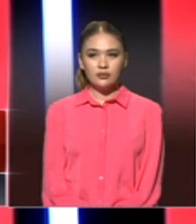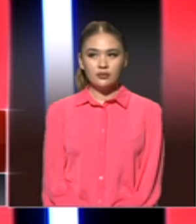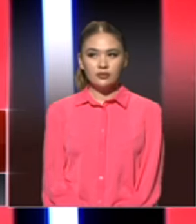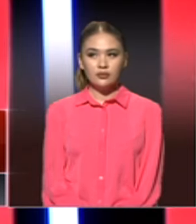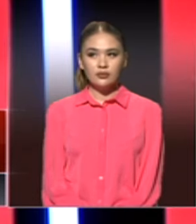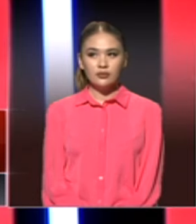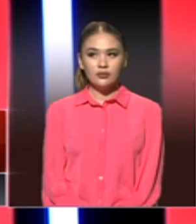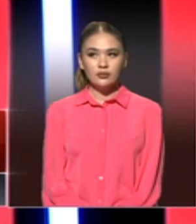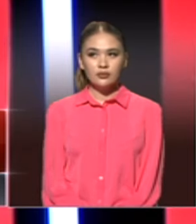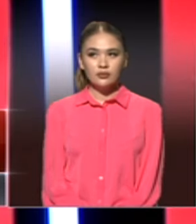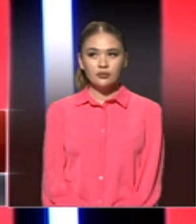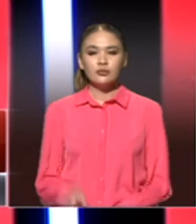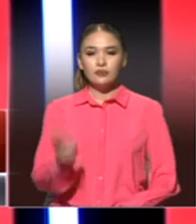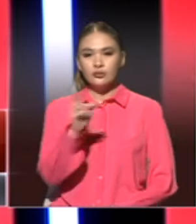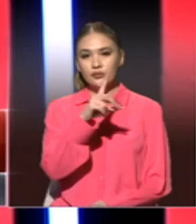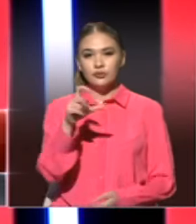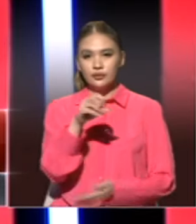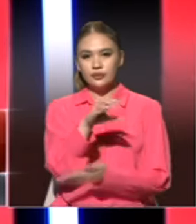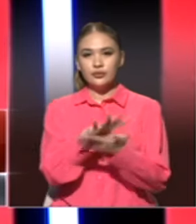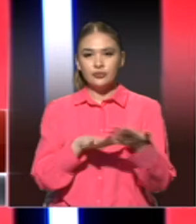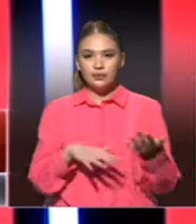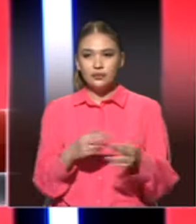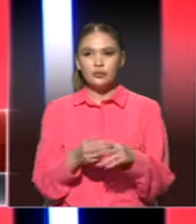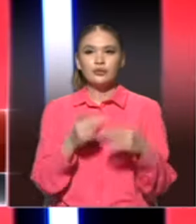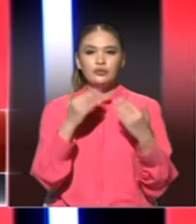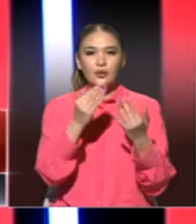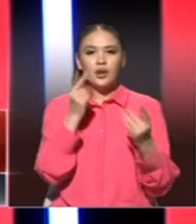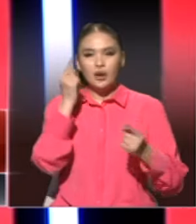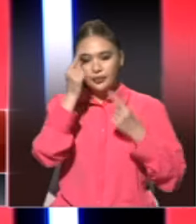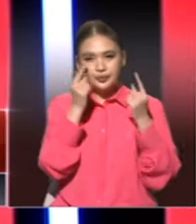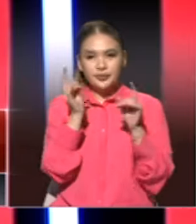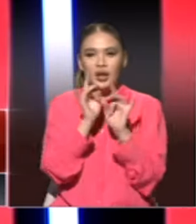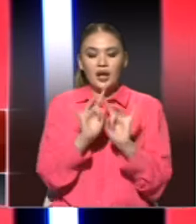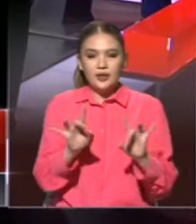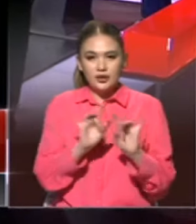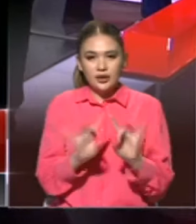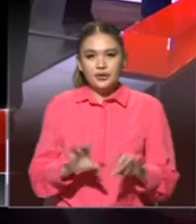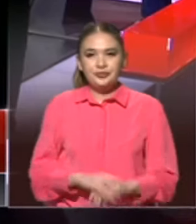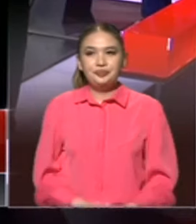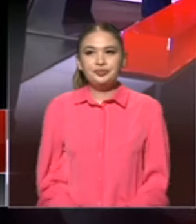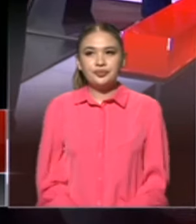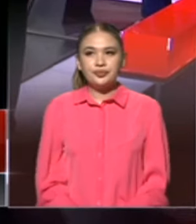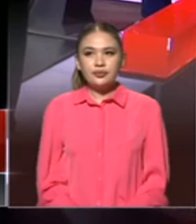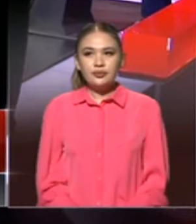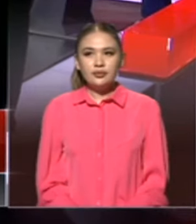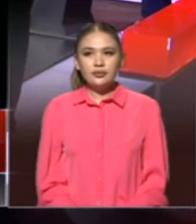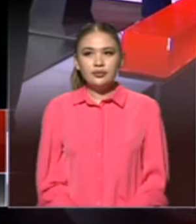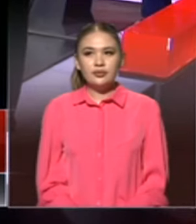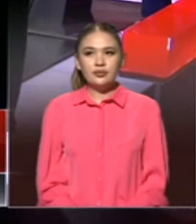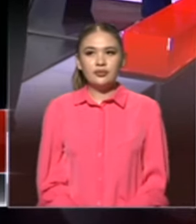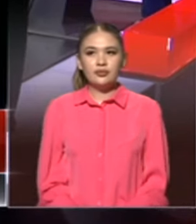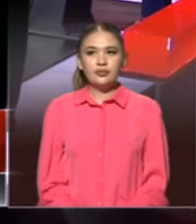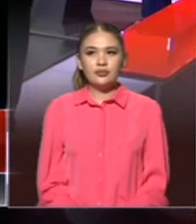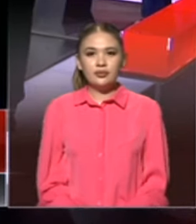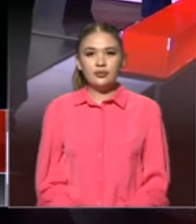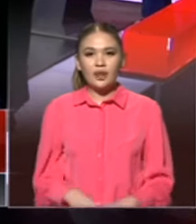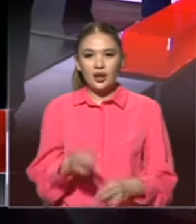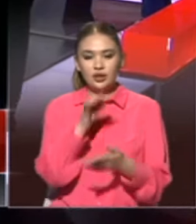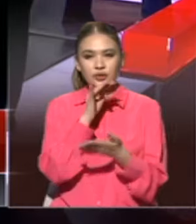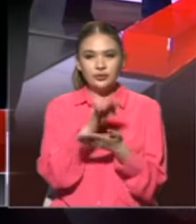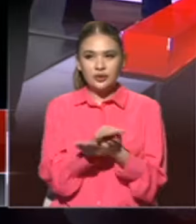батыр ғой сөзді. Біз тікелей эфирдеміз. Онда ойыңызды айтсаңыз, сөйлейін десем, сөзім жоқ. Жаңа айтты ғой,